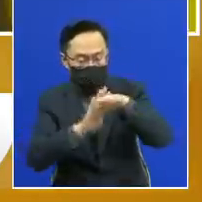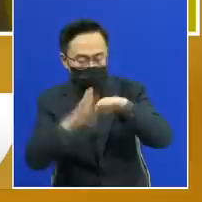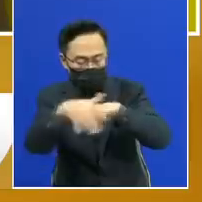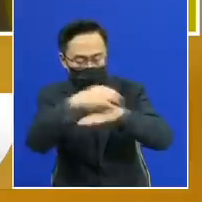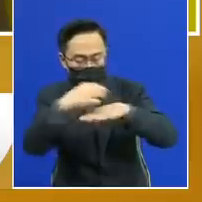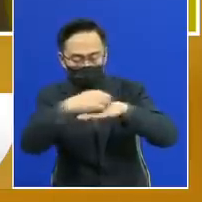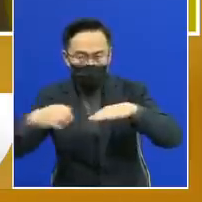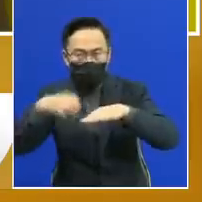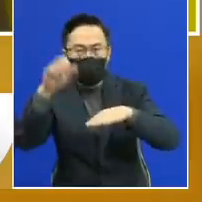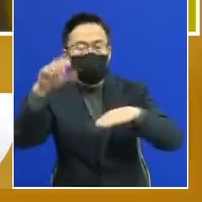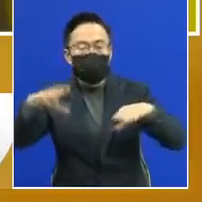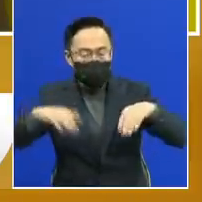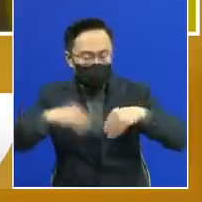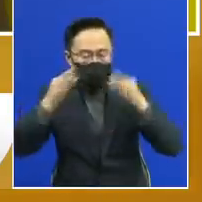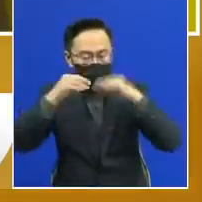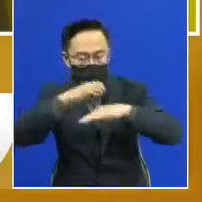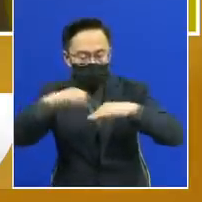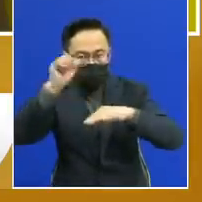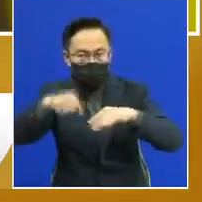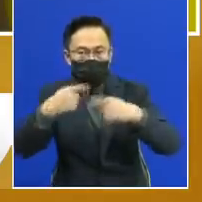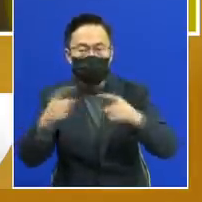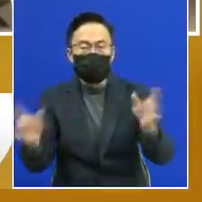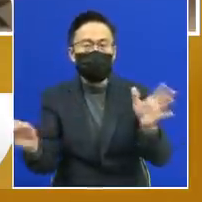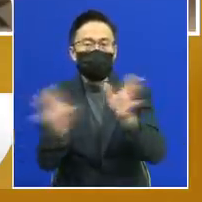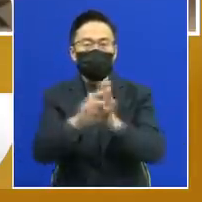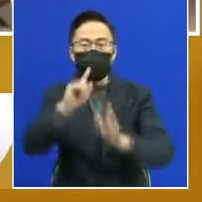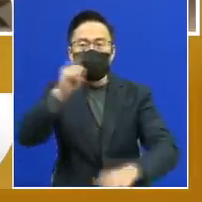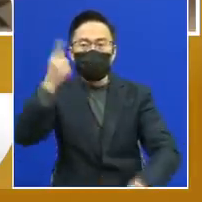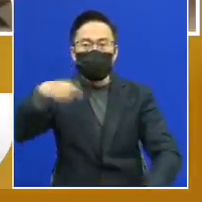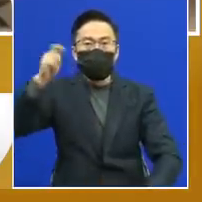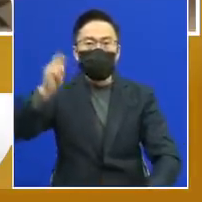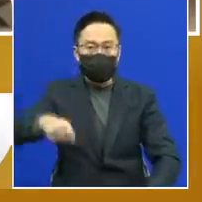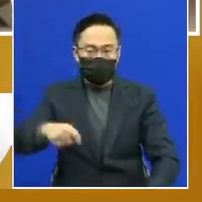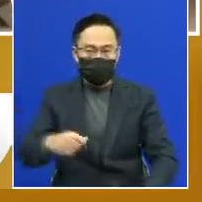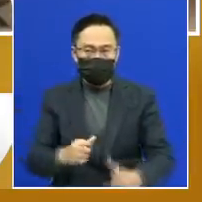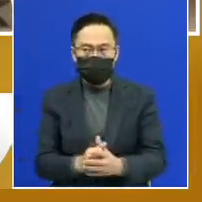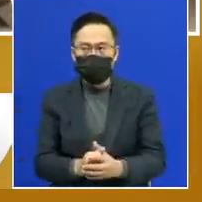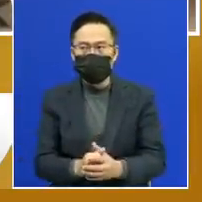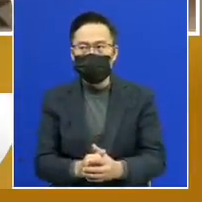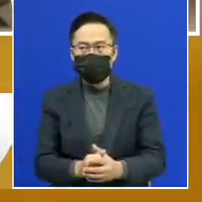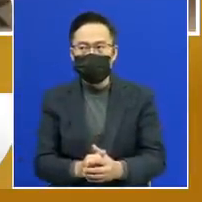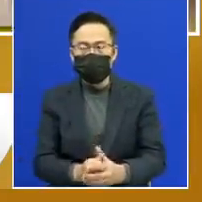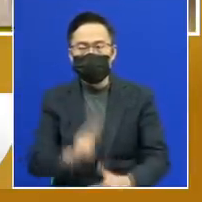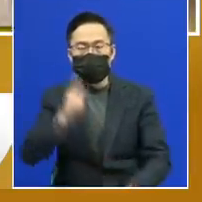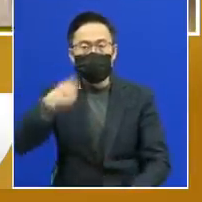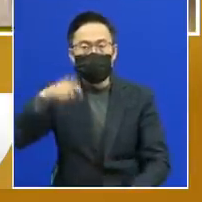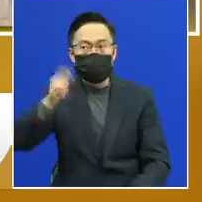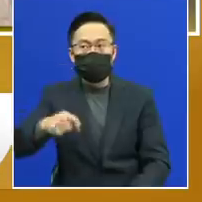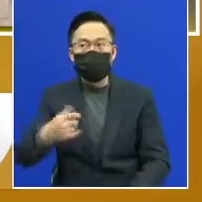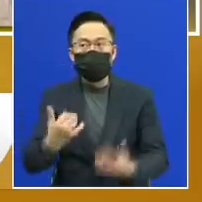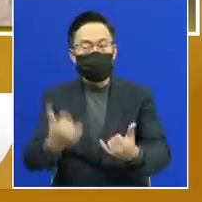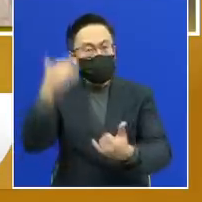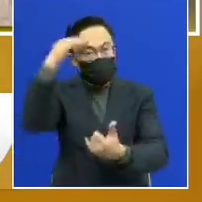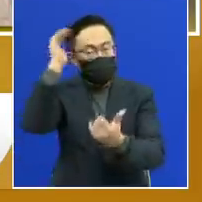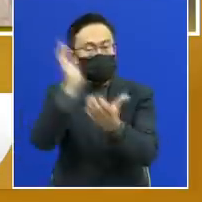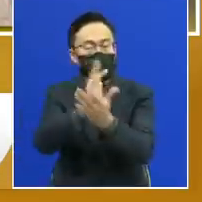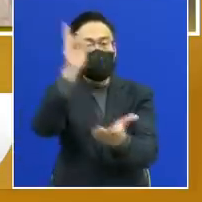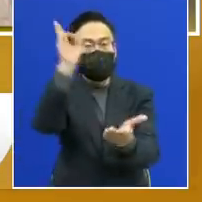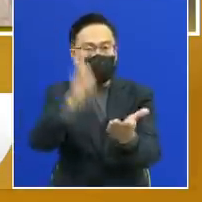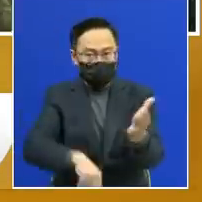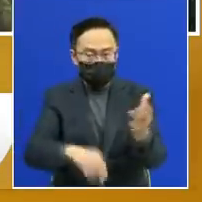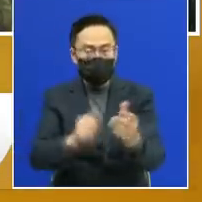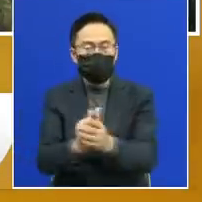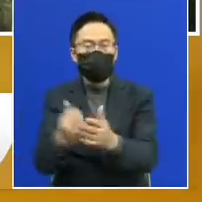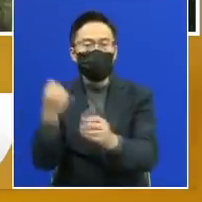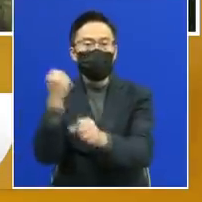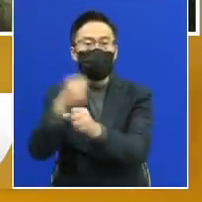มันสูงเกินไปก็เลยไปว่ากันต่อที่ศาลในส่วนของคดีอาญานะคะตำรวจก็มีการเปรียบเทียบปรับไปในข้อหา